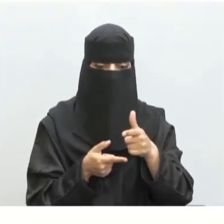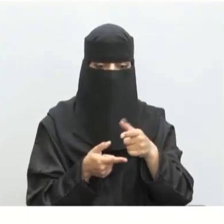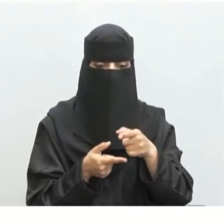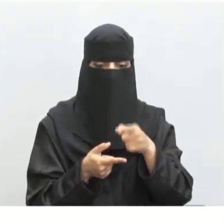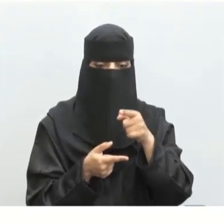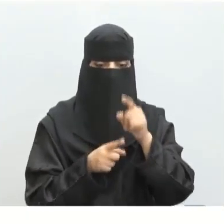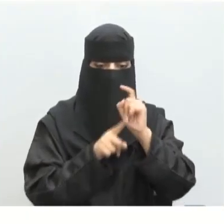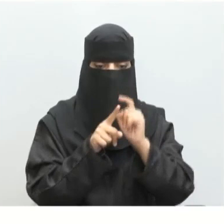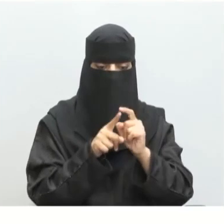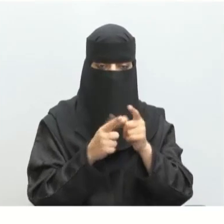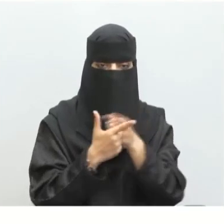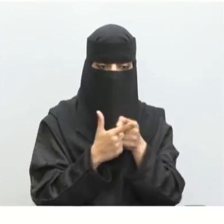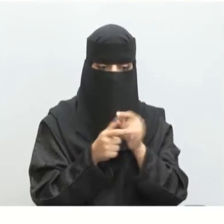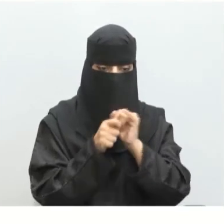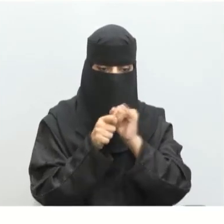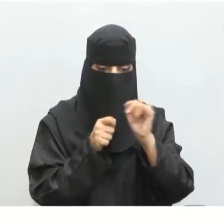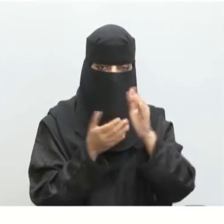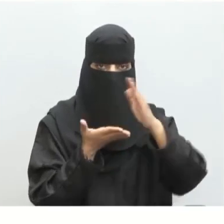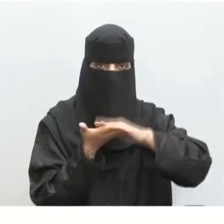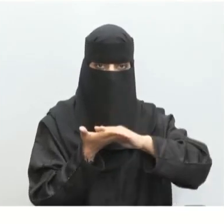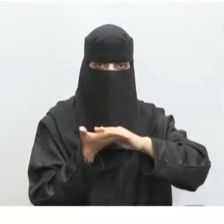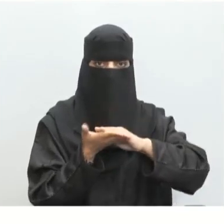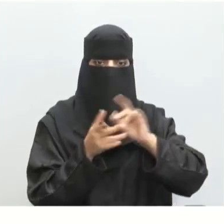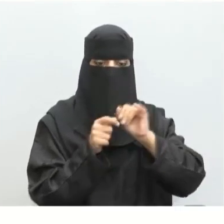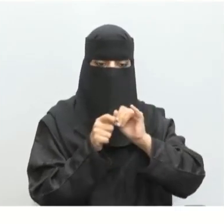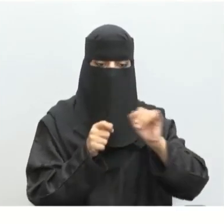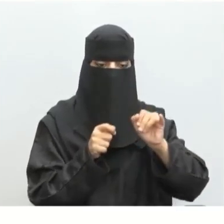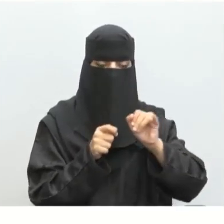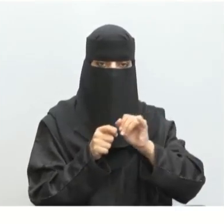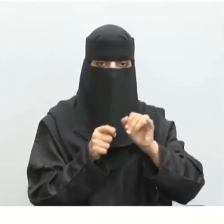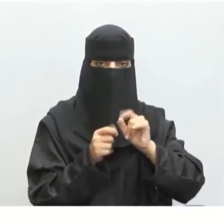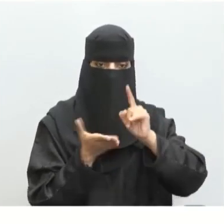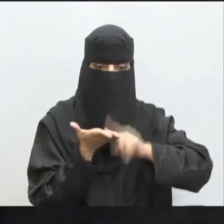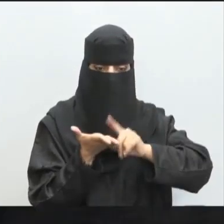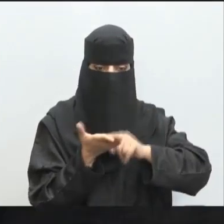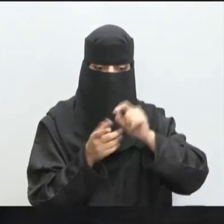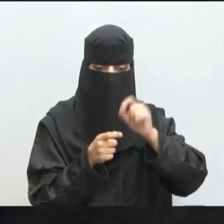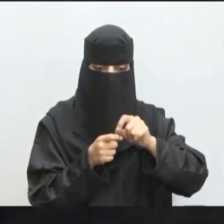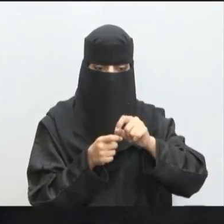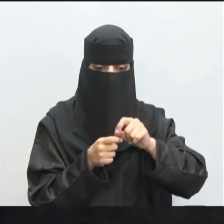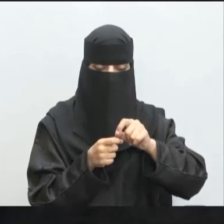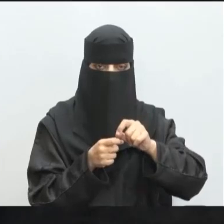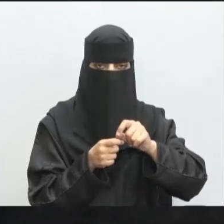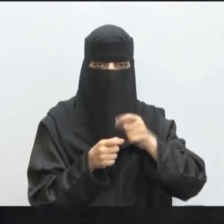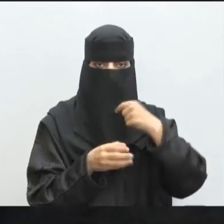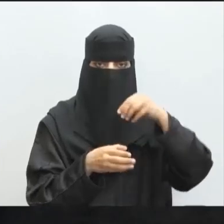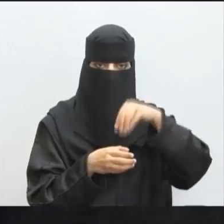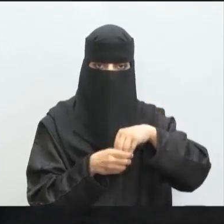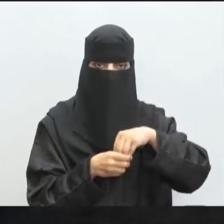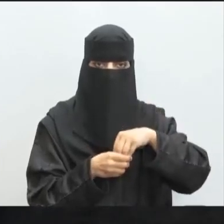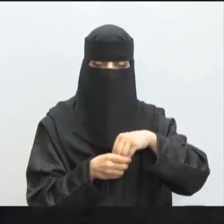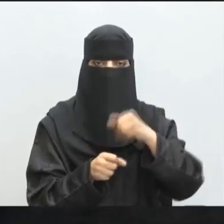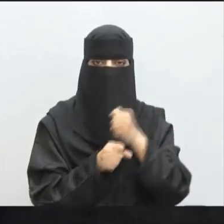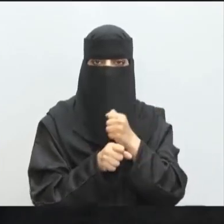هو النسبه بين المسافه على الخريطه والمسافه الحقيقيه التي تمثلها